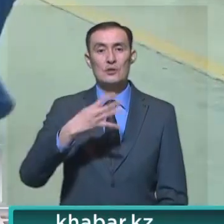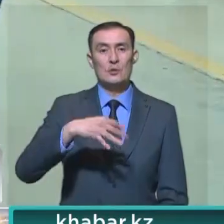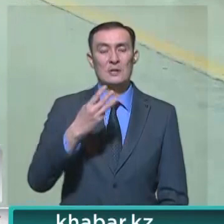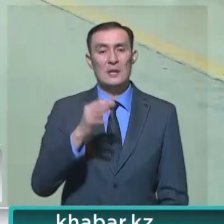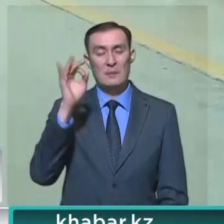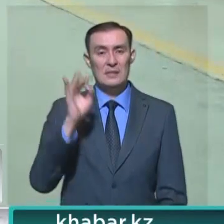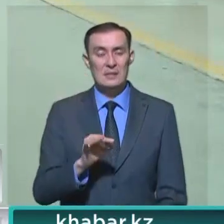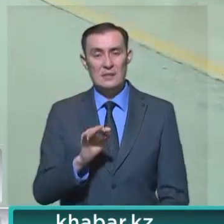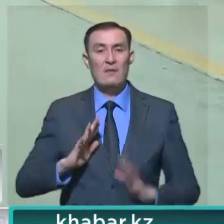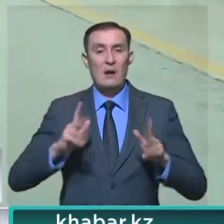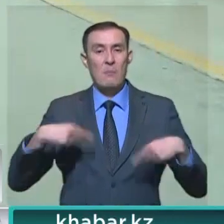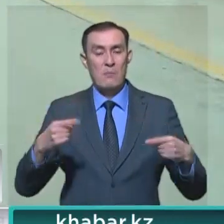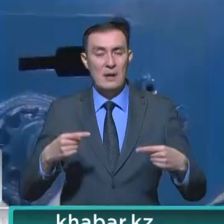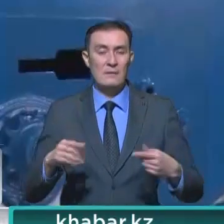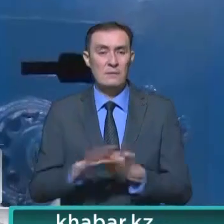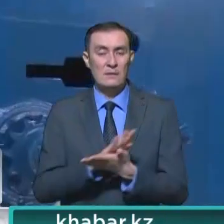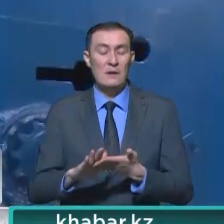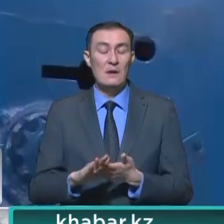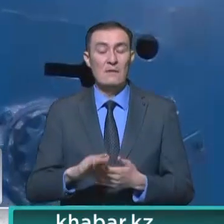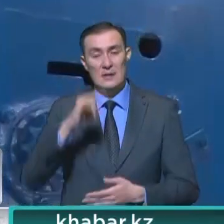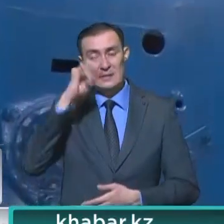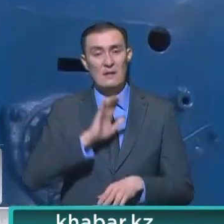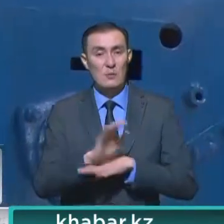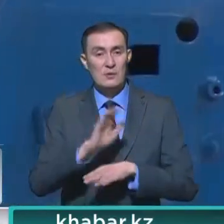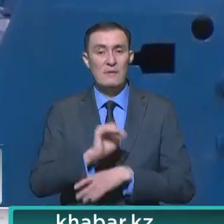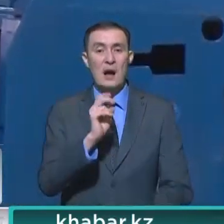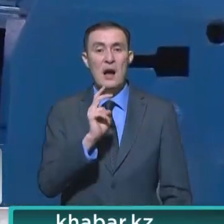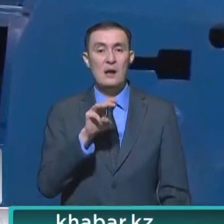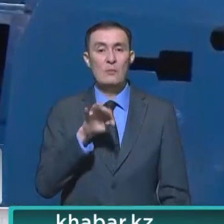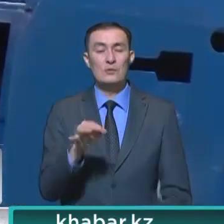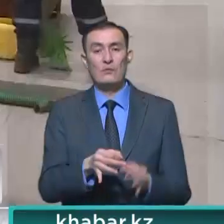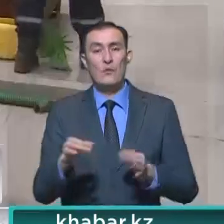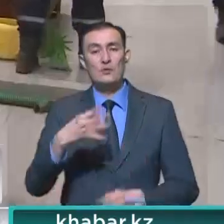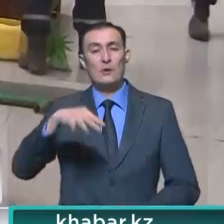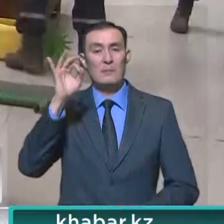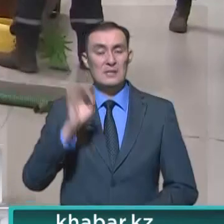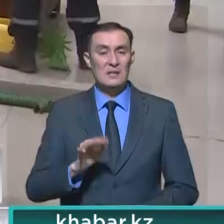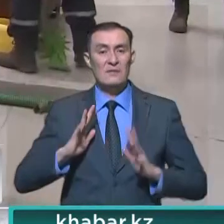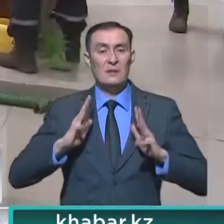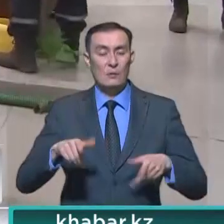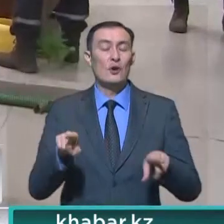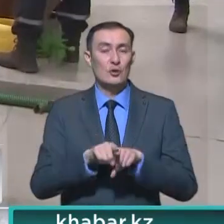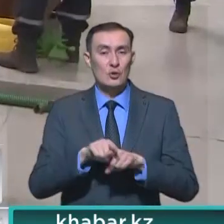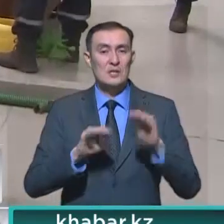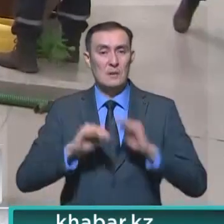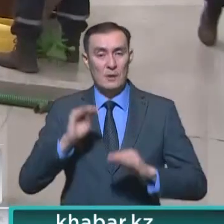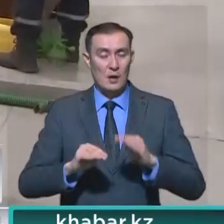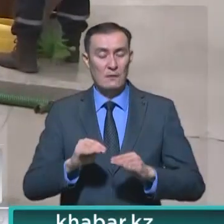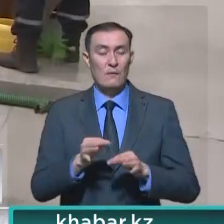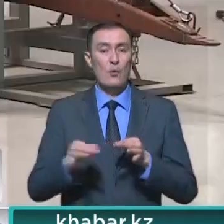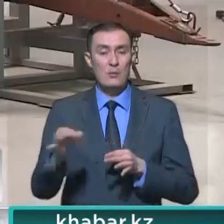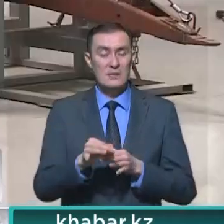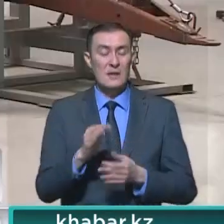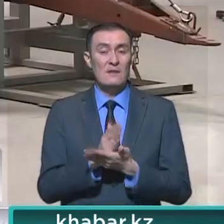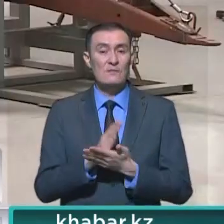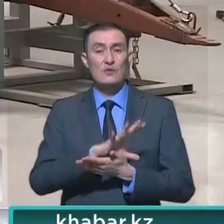43% зерноуборочных комбайнов в масштабах страны производит только Акмолинский регион. 40% тракторов тоже собирают здесь. Все